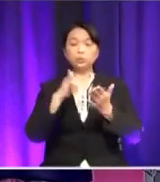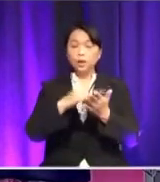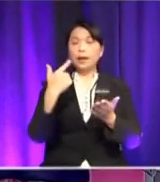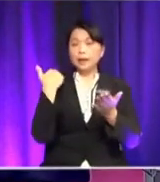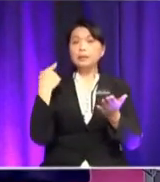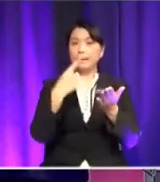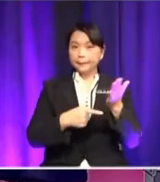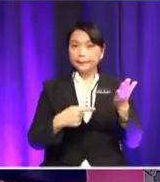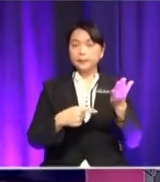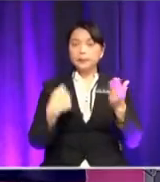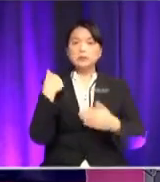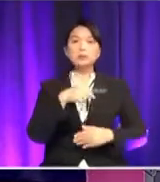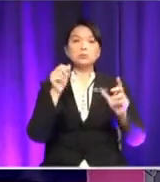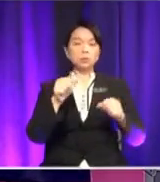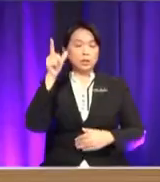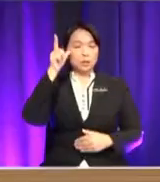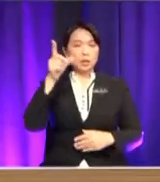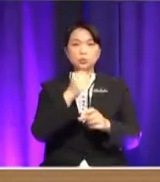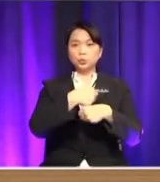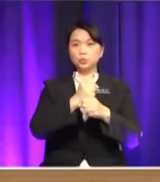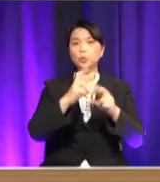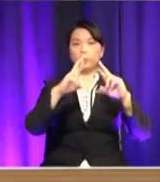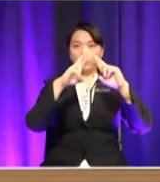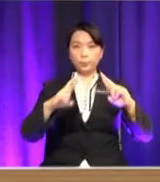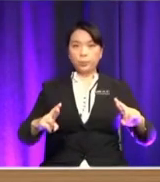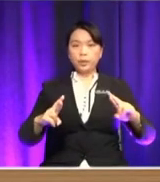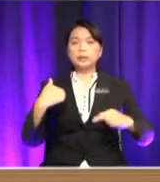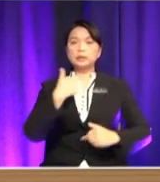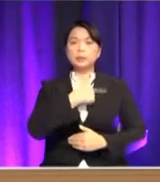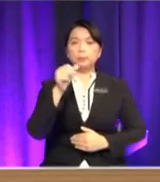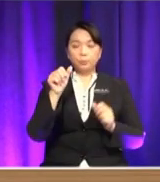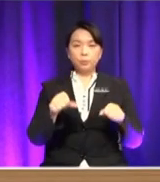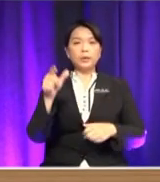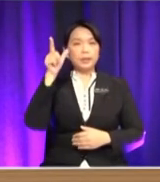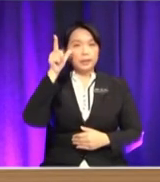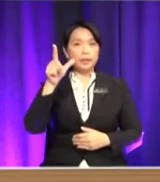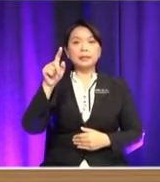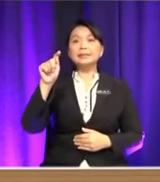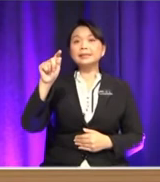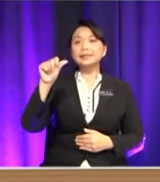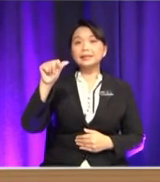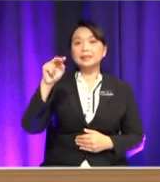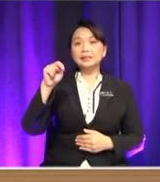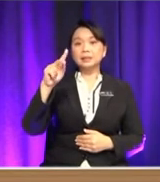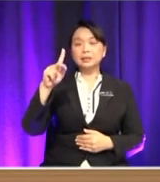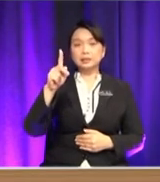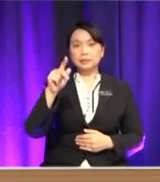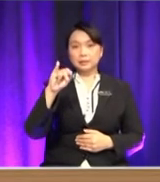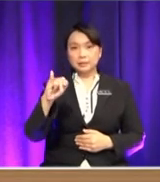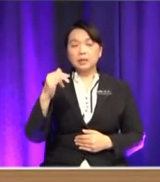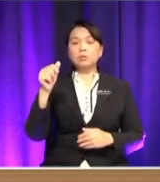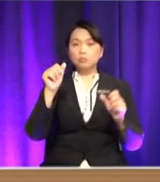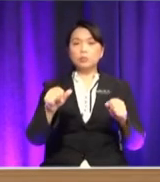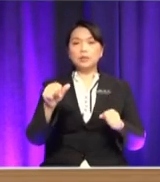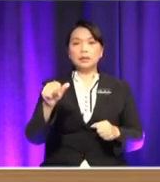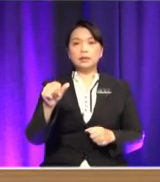tidak boleh lihat di punya struktur Boom Boom tangki binaan atiang dinding pintu